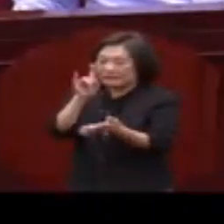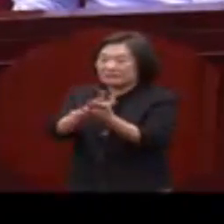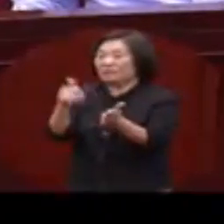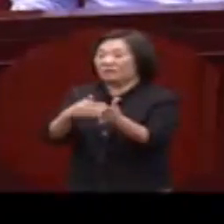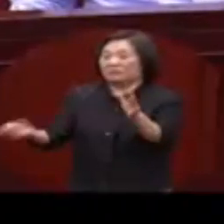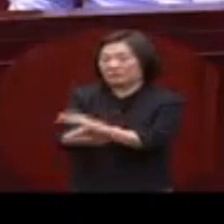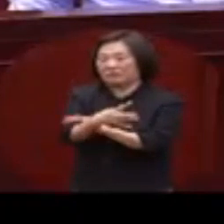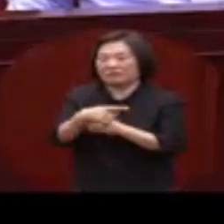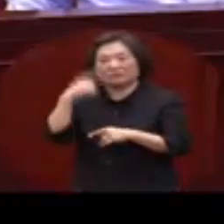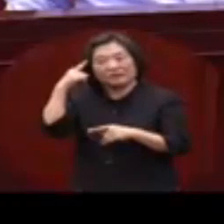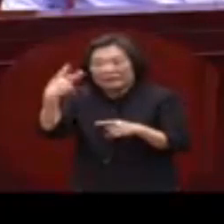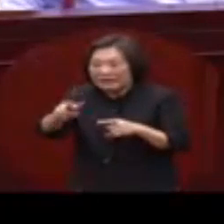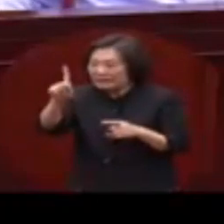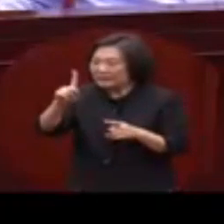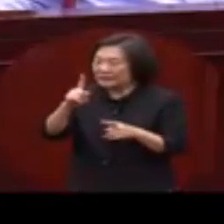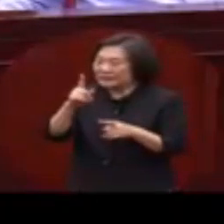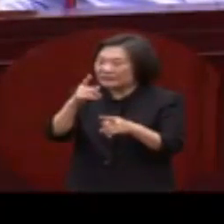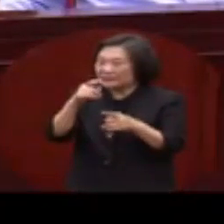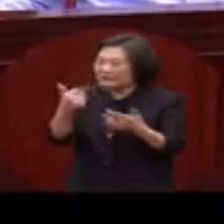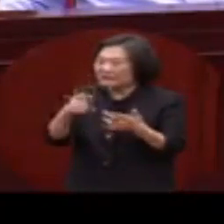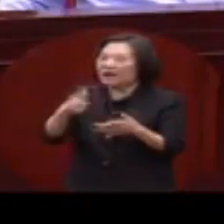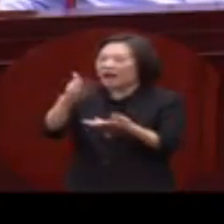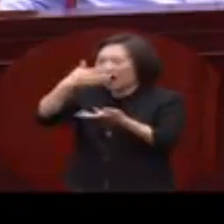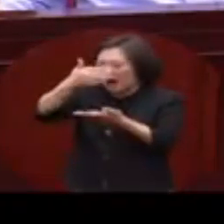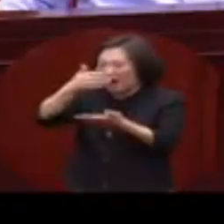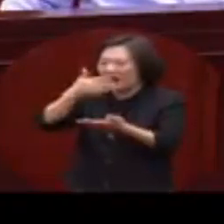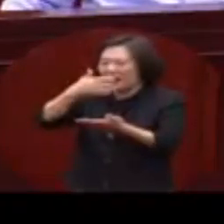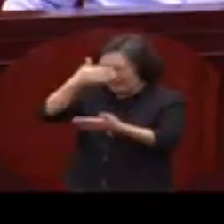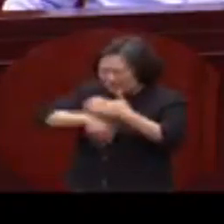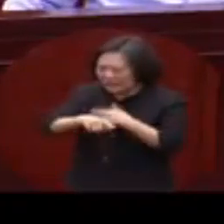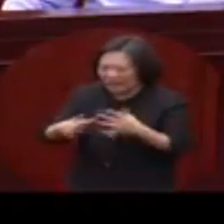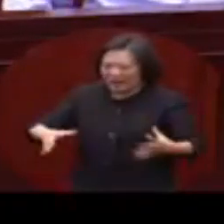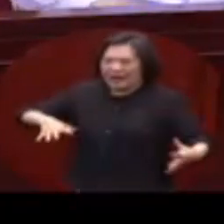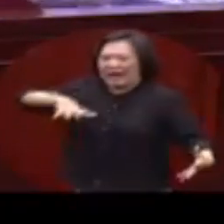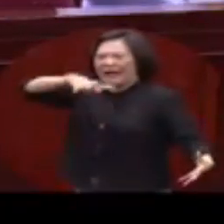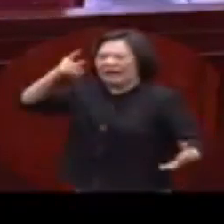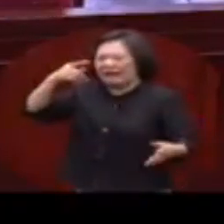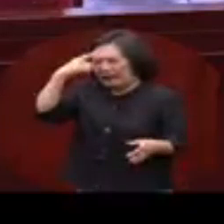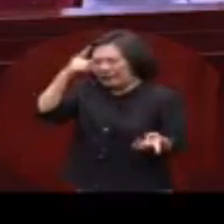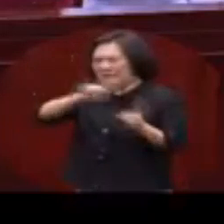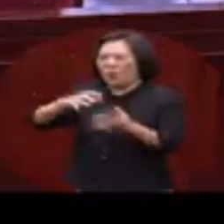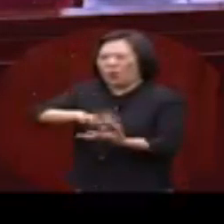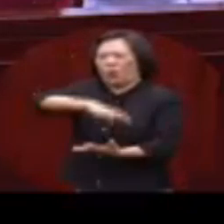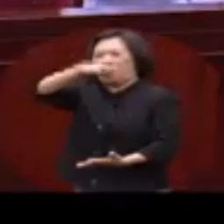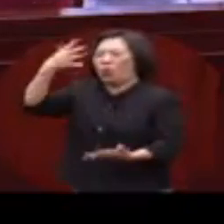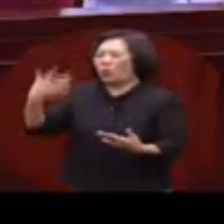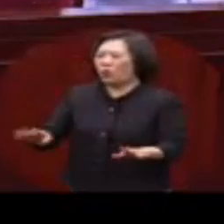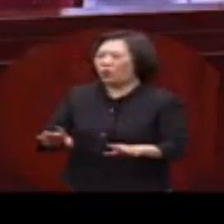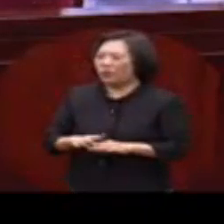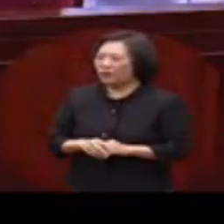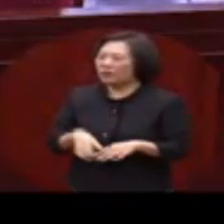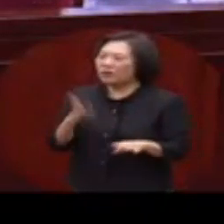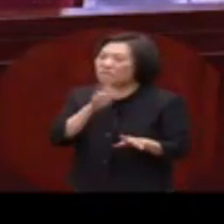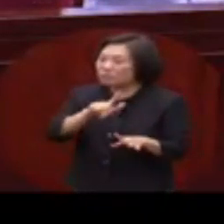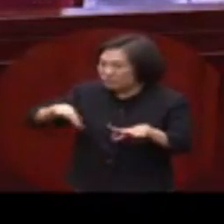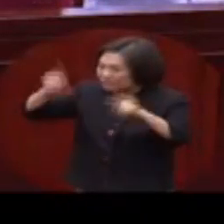另外一个是厨余，台北市过去厨余一天要产生170吨，你知道，我觉得这个一定要积极的去处理，所以我们会做这个垃圾的源头